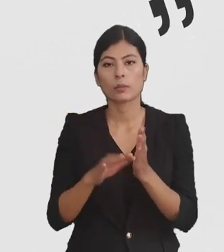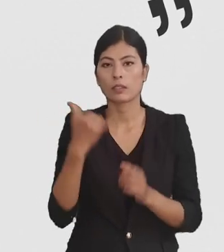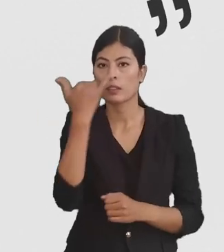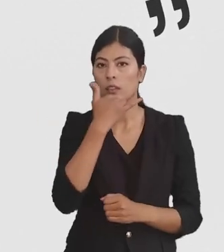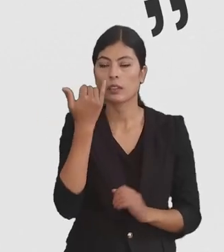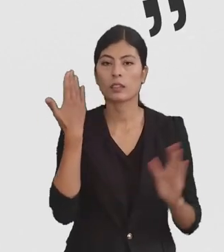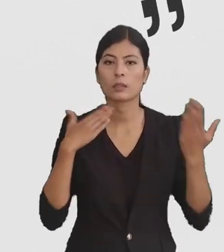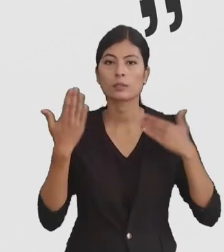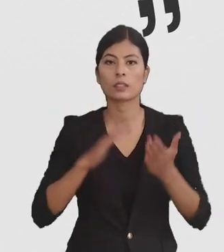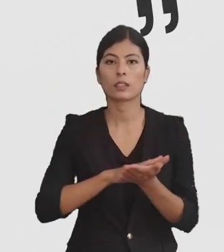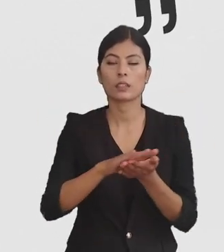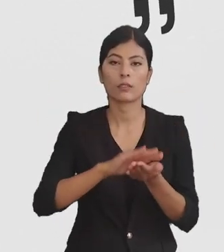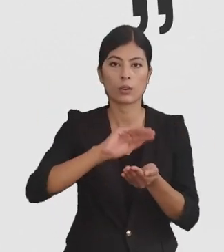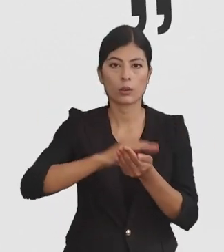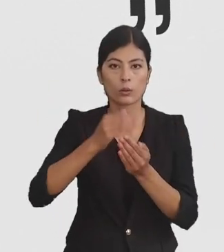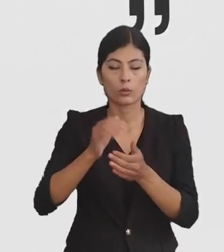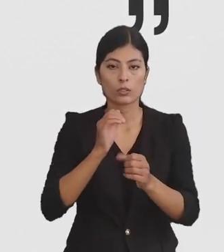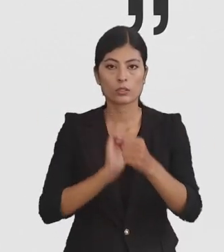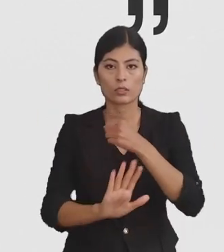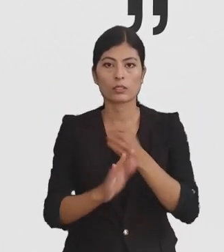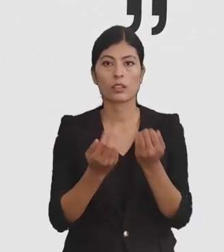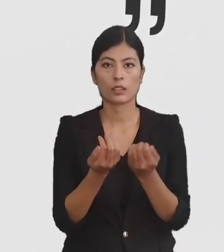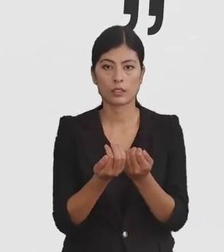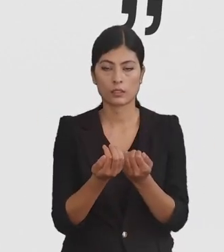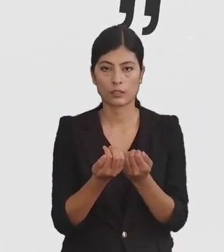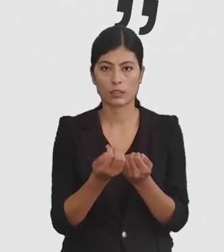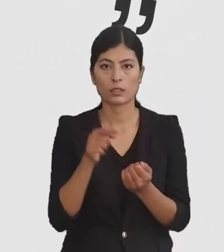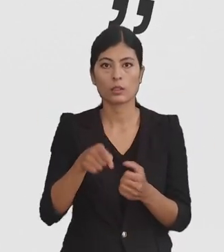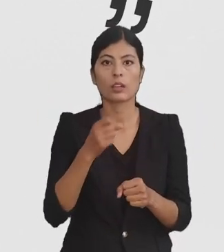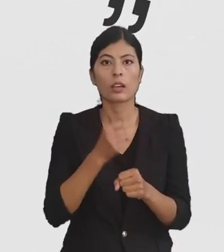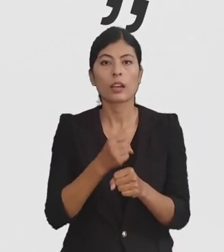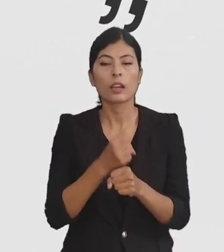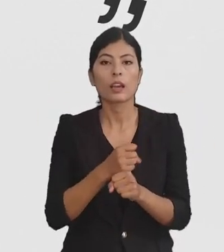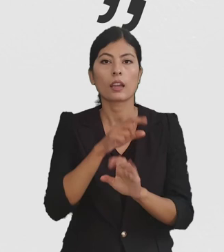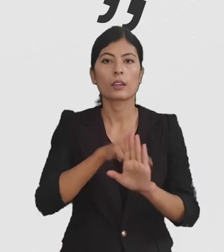निवारणको सञ्चालन ऐन वा कार्यविधि निर्देशिका पारित